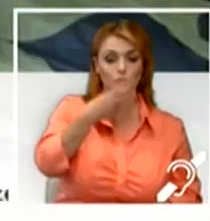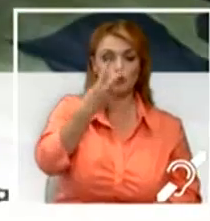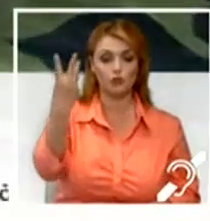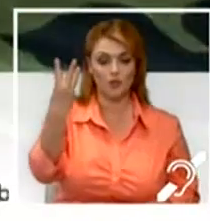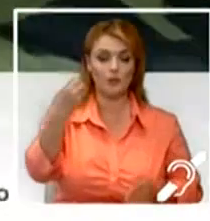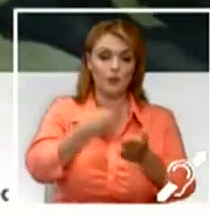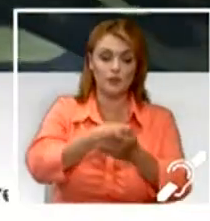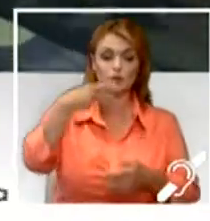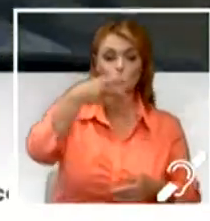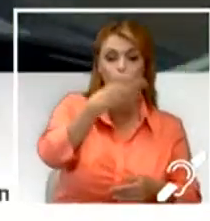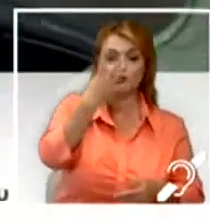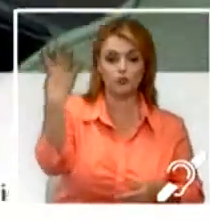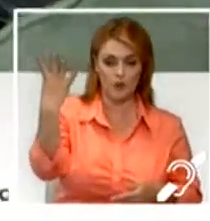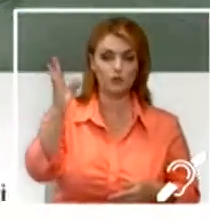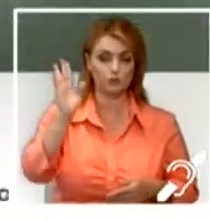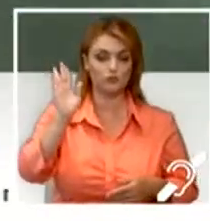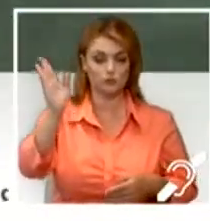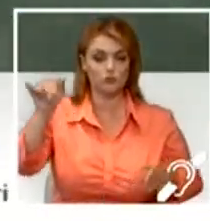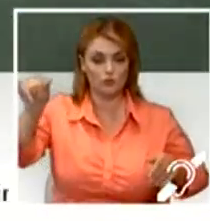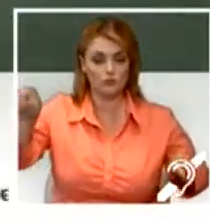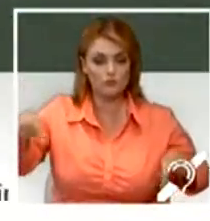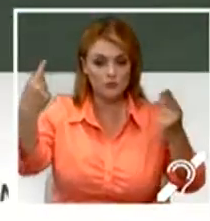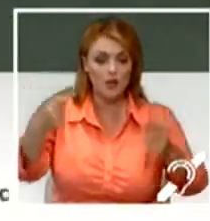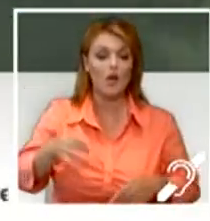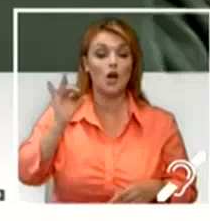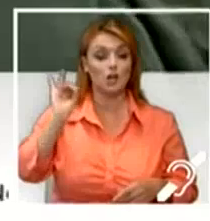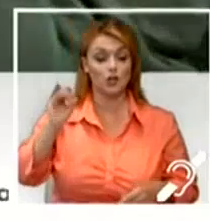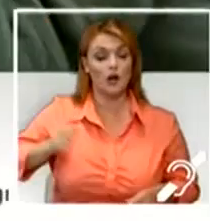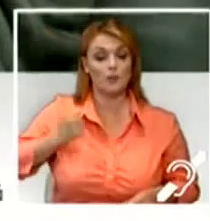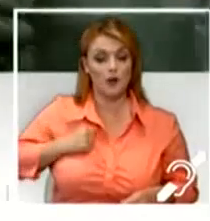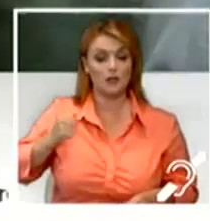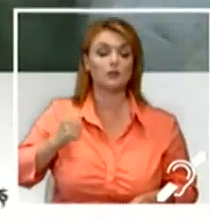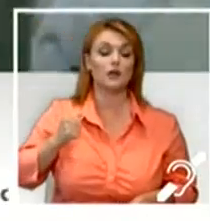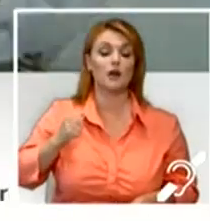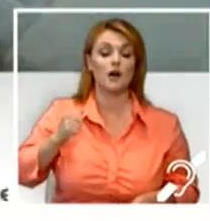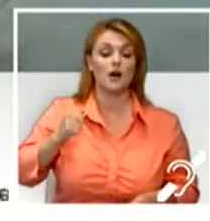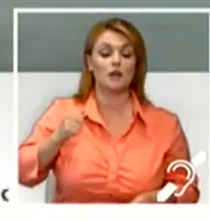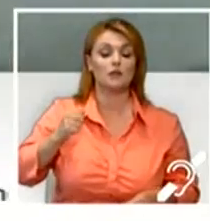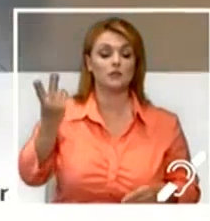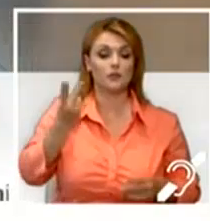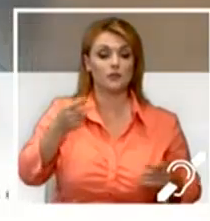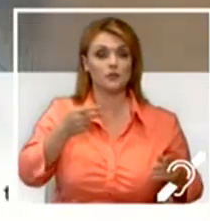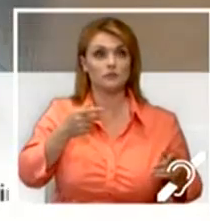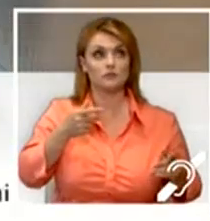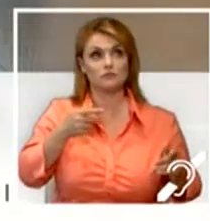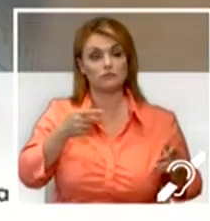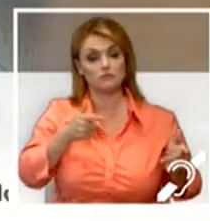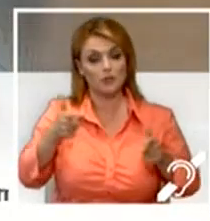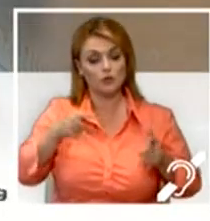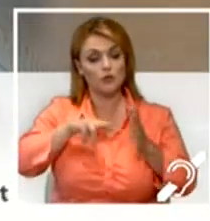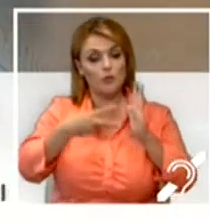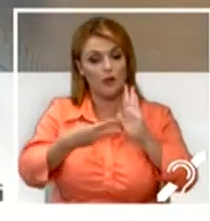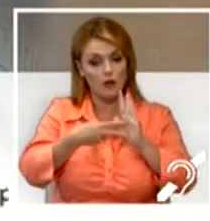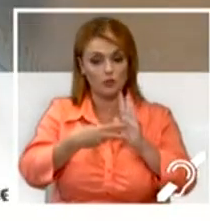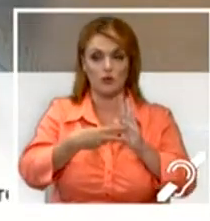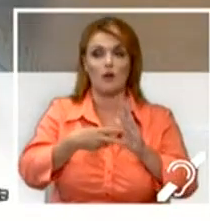2023-2024. De asemenea, Armata Națională trebuie să-și planifice cheltuielile pentru întreținerea echipamentelor în următorii ani. Această asistență despre